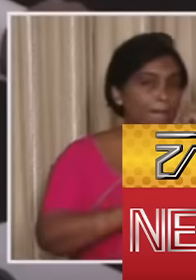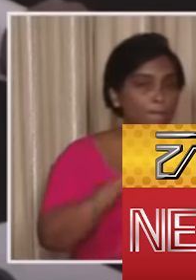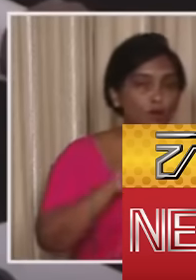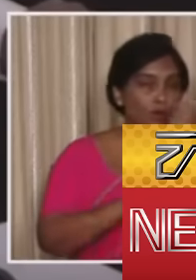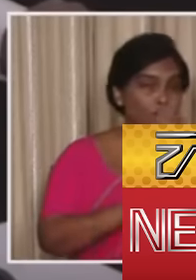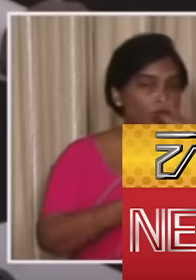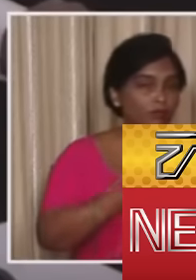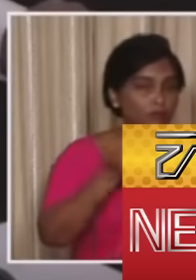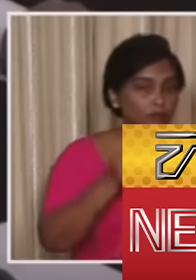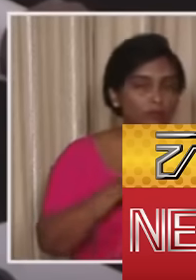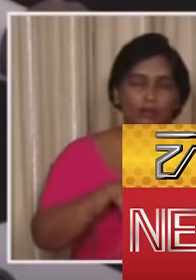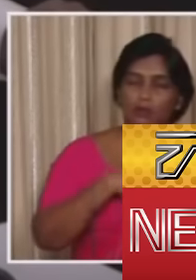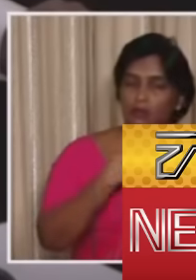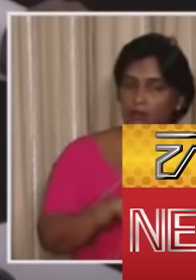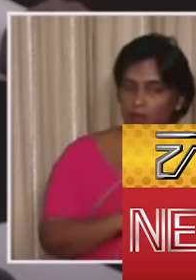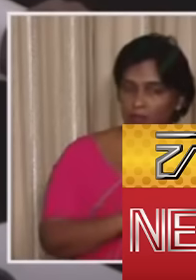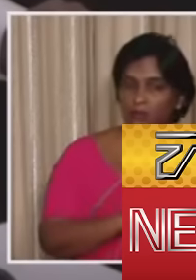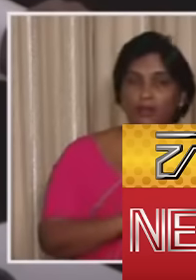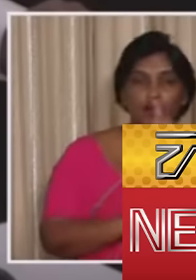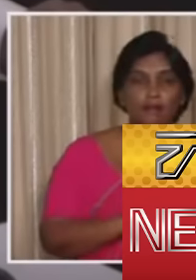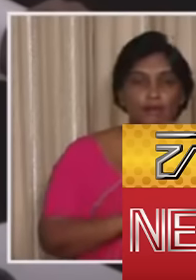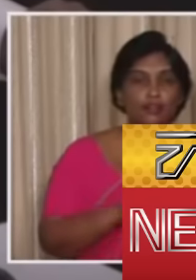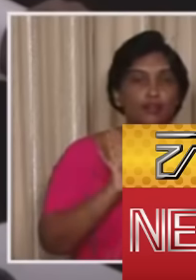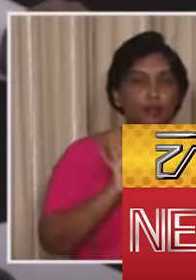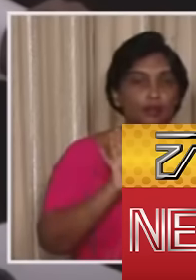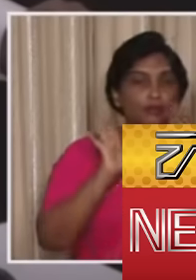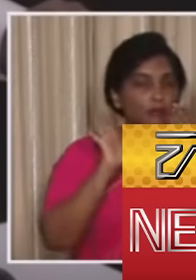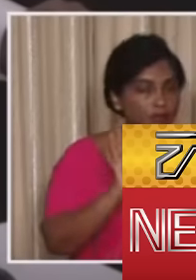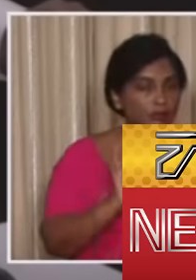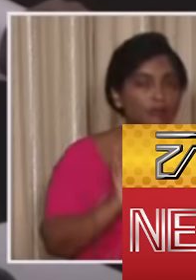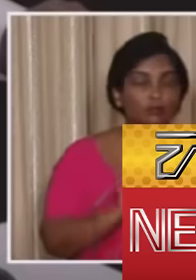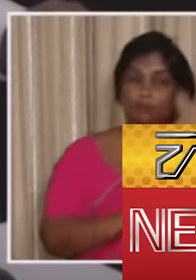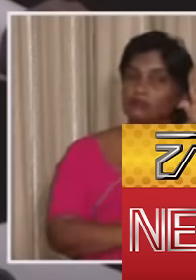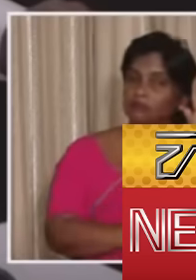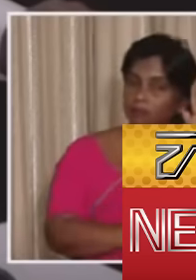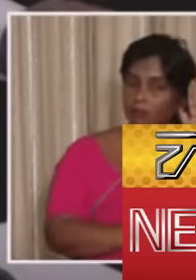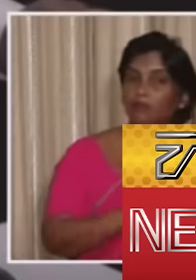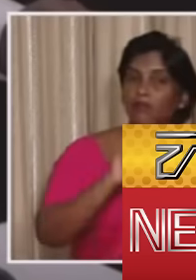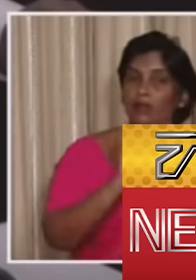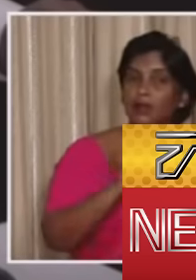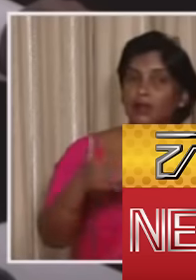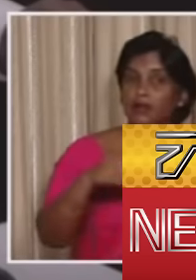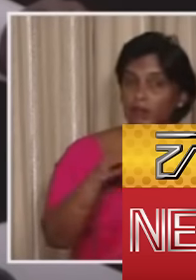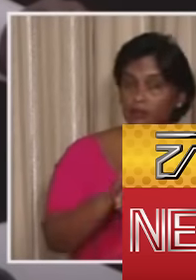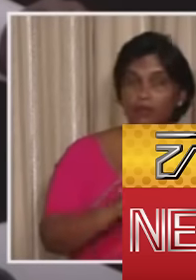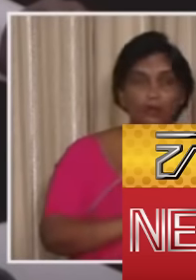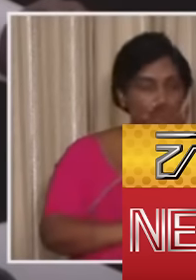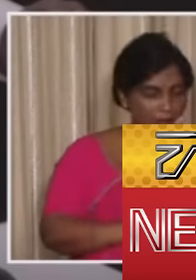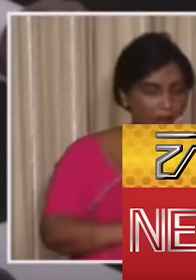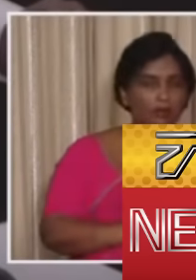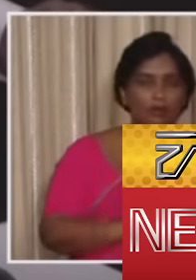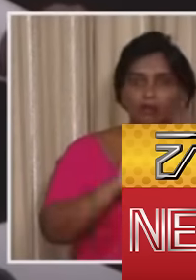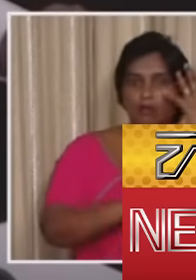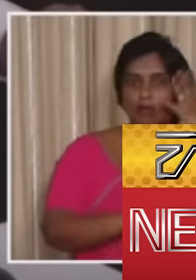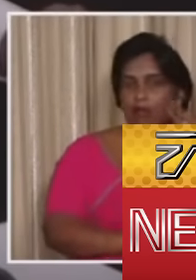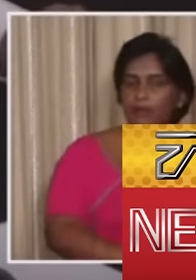හොරකම් කරපු නාස්ති කරපු වැරදි ව්‍යාපෘති ගෙනාපු ඒවට අත උස්සපු ඒ වගේ කැබිනට් හිටපු ඔබතුමාට ඒ අතීතය අමතක